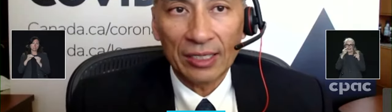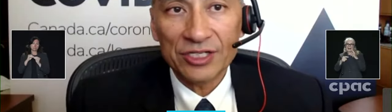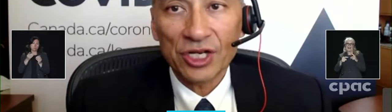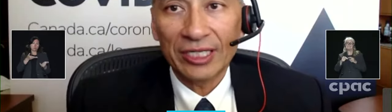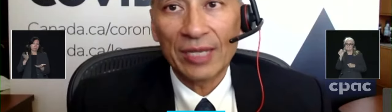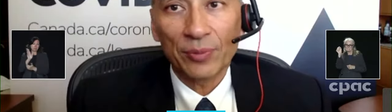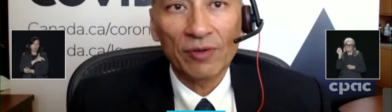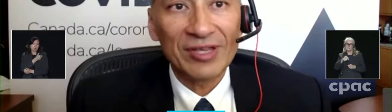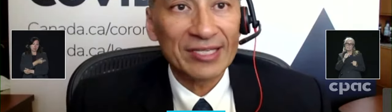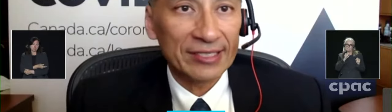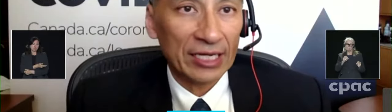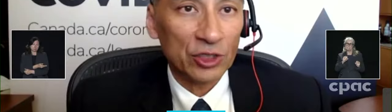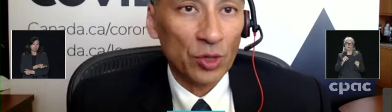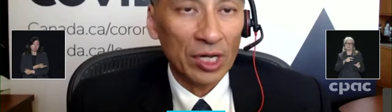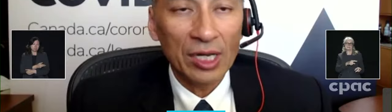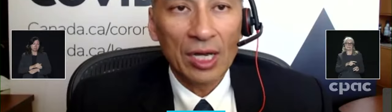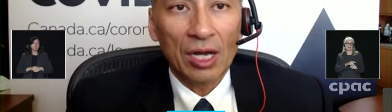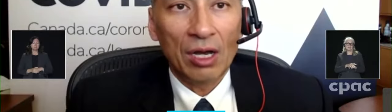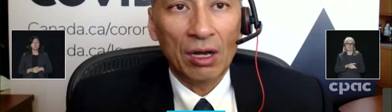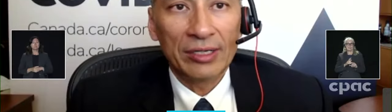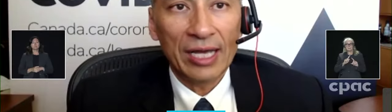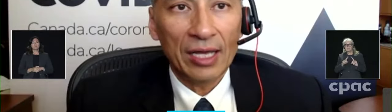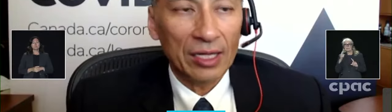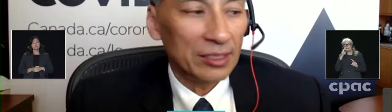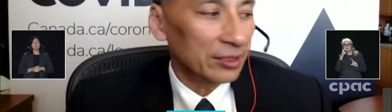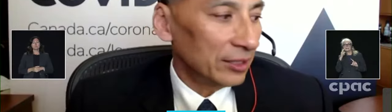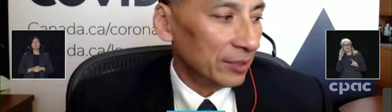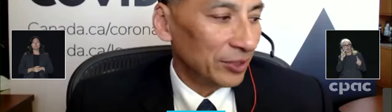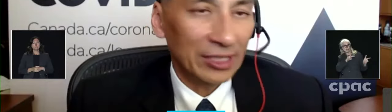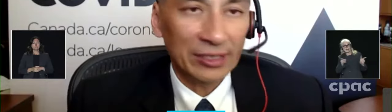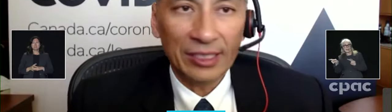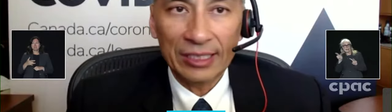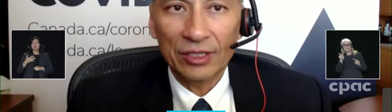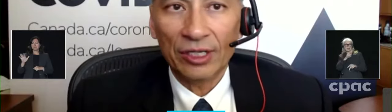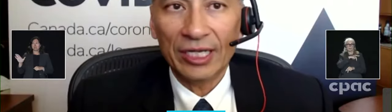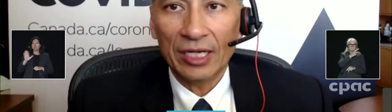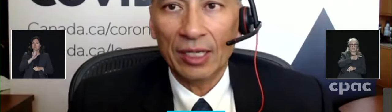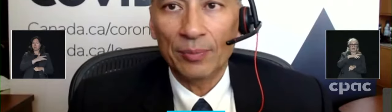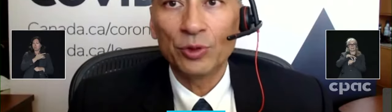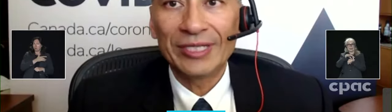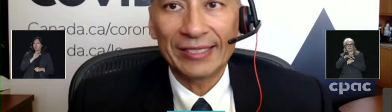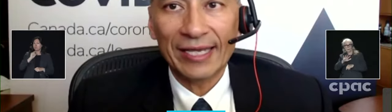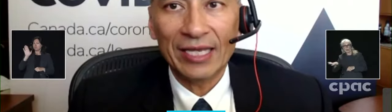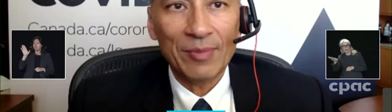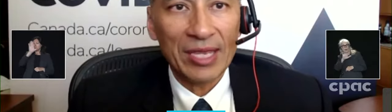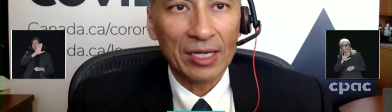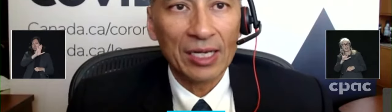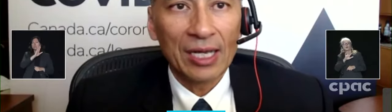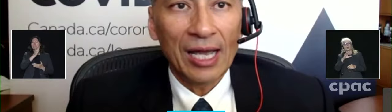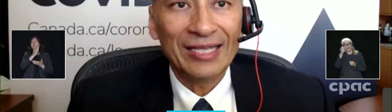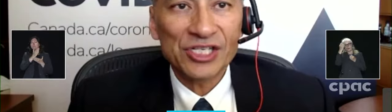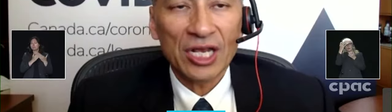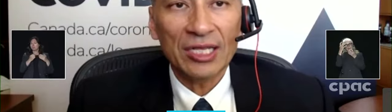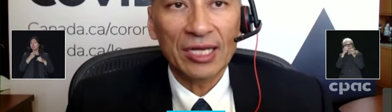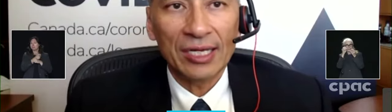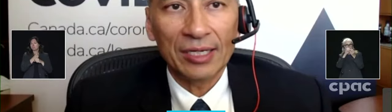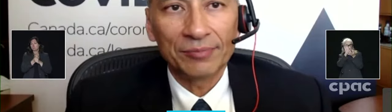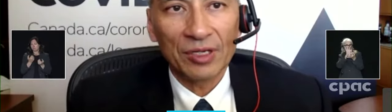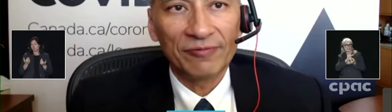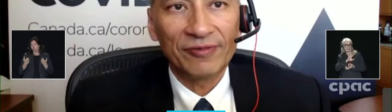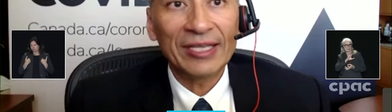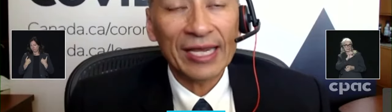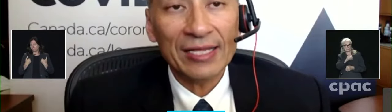peut-être à l'échelle des provinces et territoires, on a peut-être les données plus détaillées, mais à